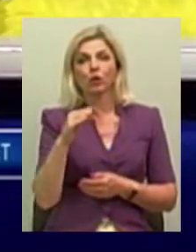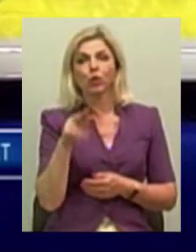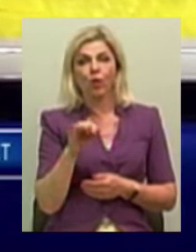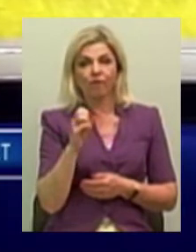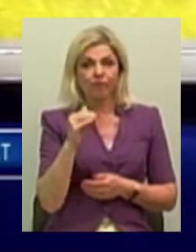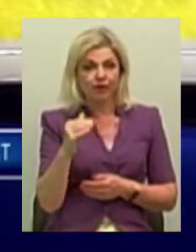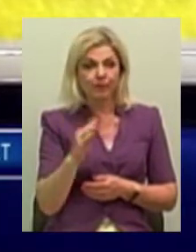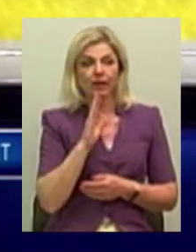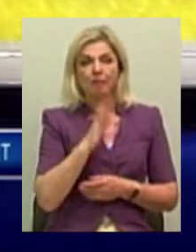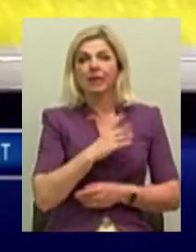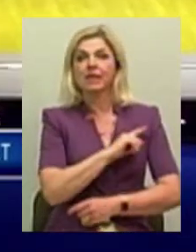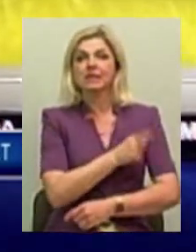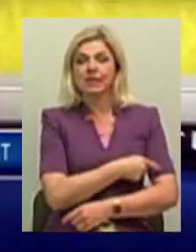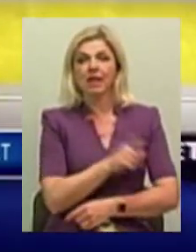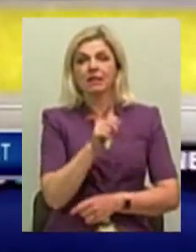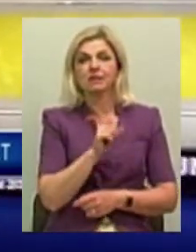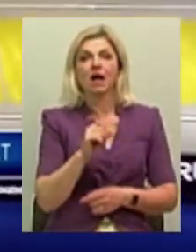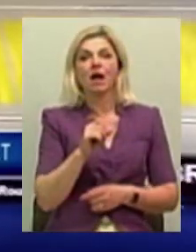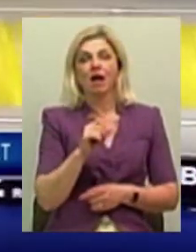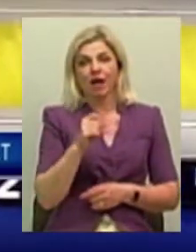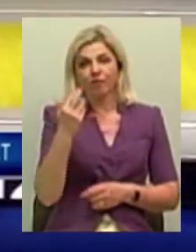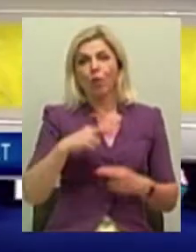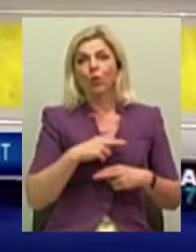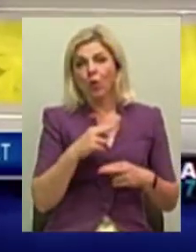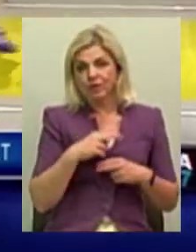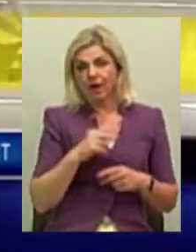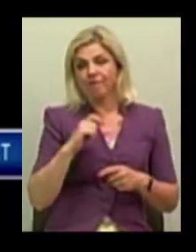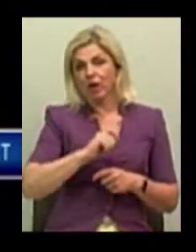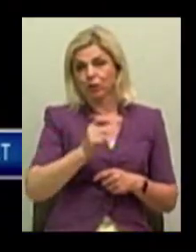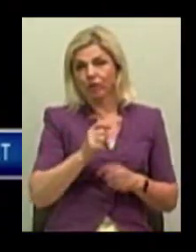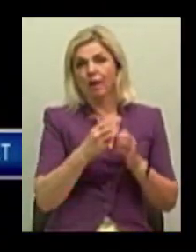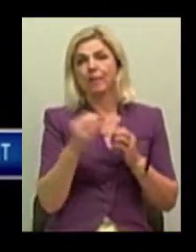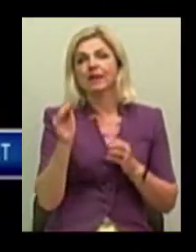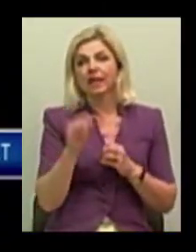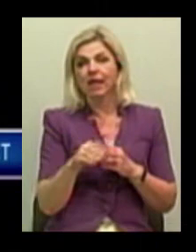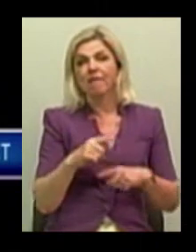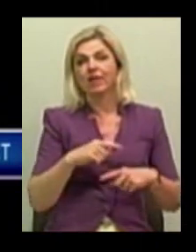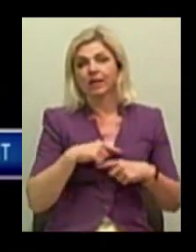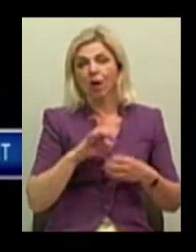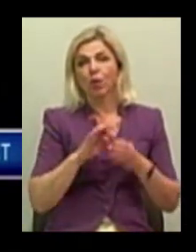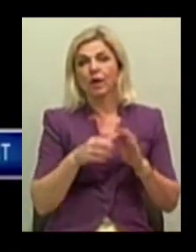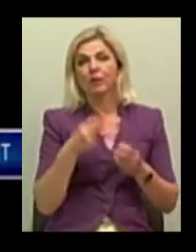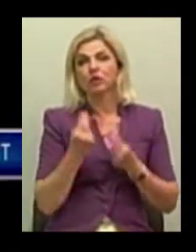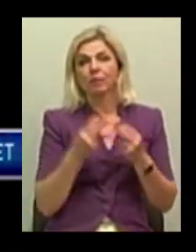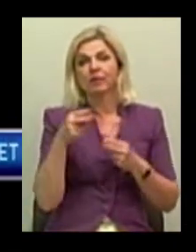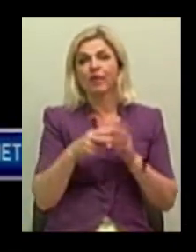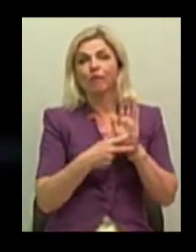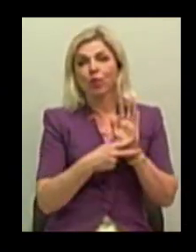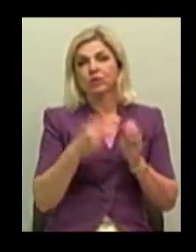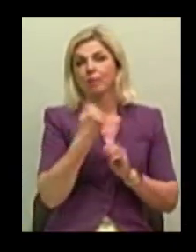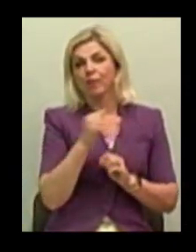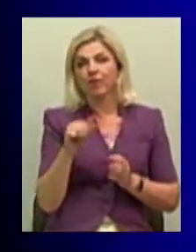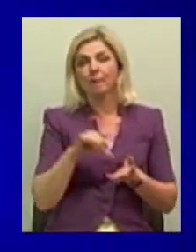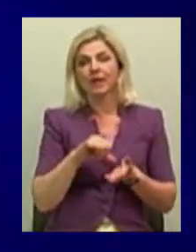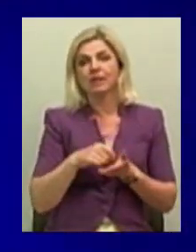українка була сильніша за угорську фехтувальницю Анну Мартон 15-10. У фіналі олімпійська чемпіонка 2008 перемогла